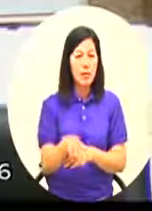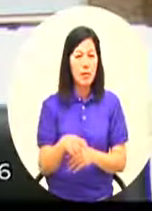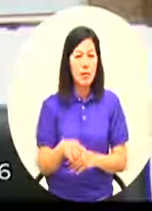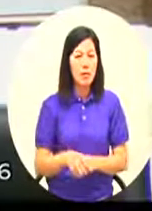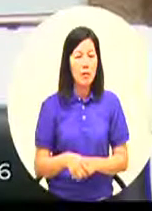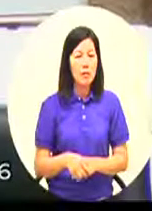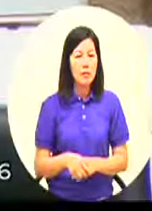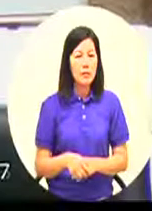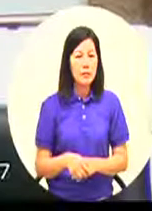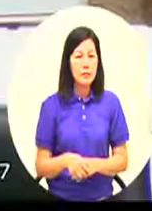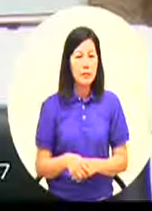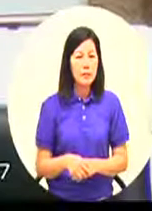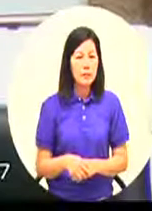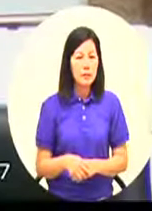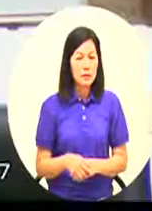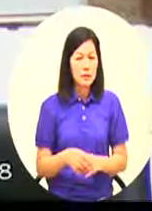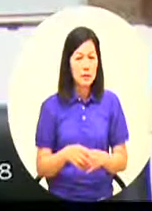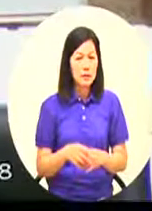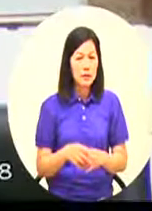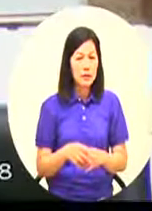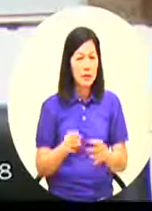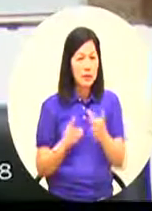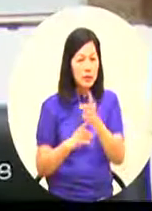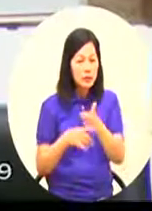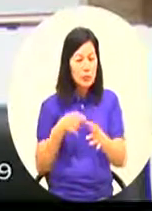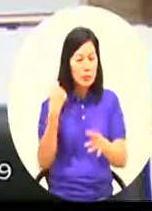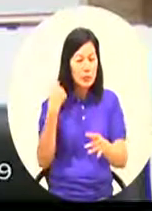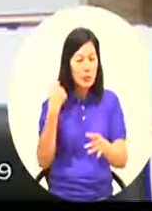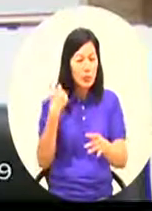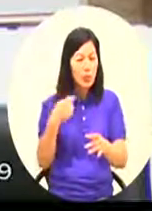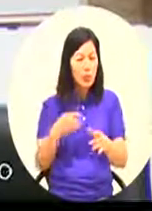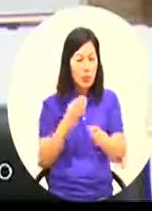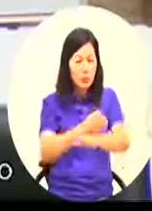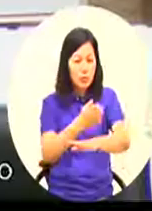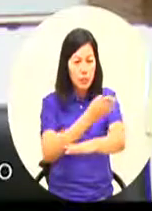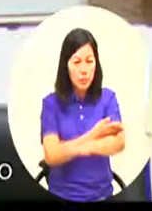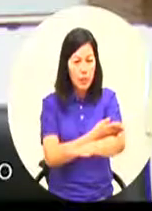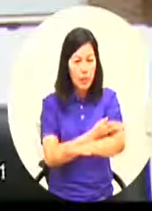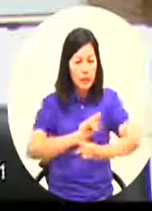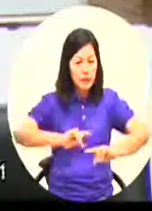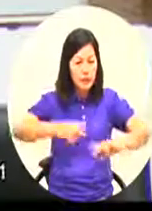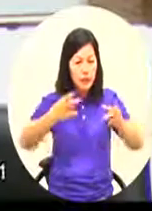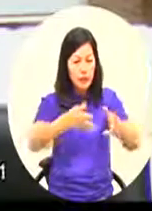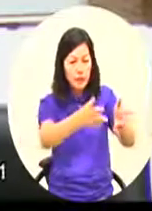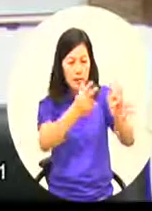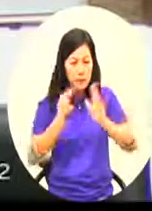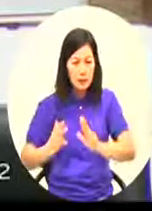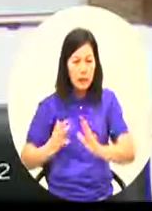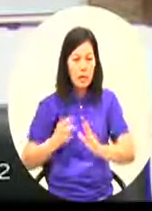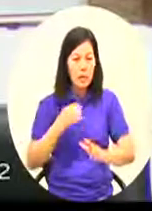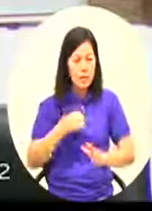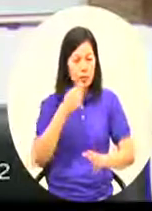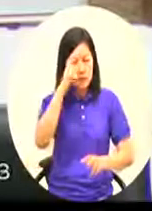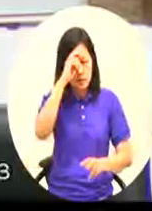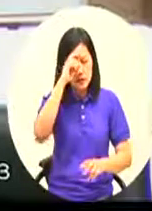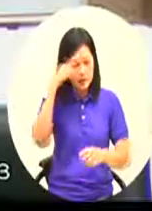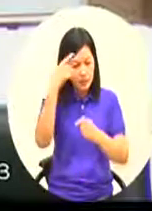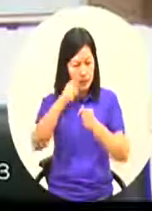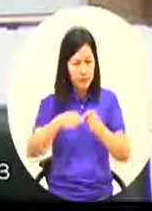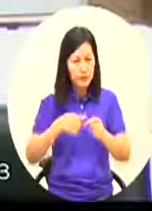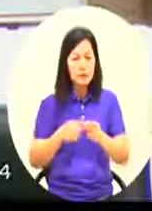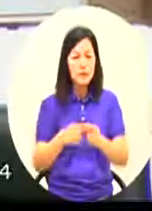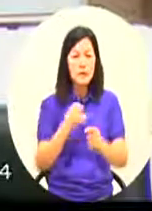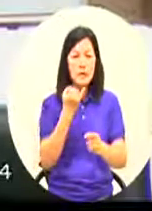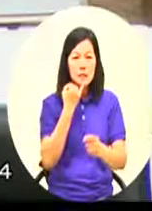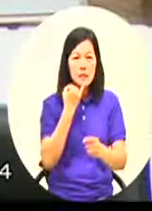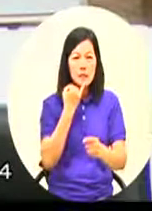门后段的那一座要修建的桥梁，我希望明年都